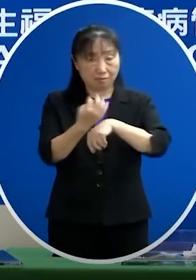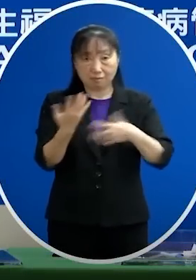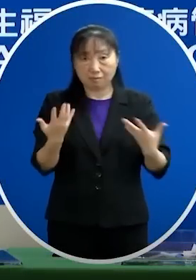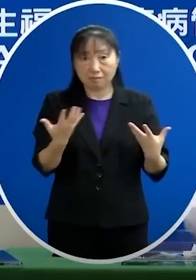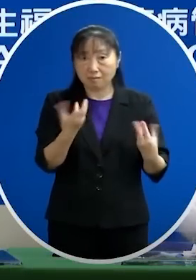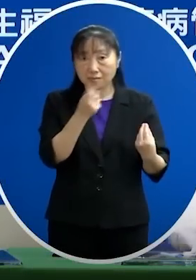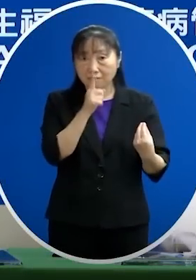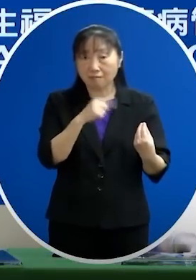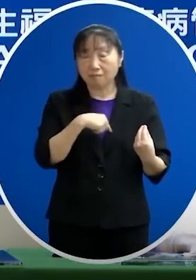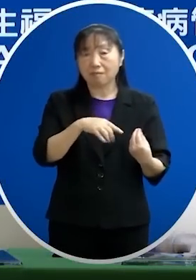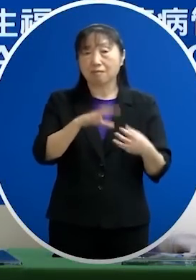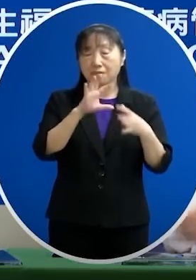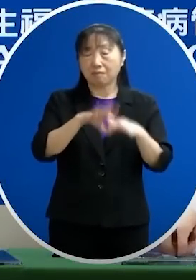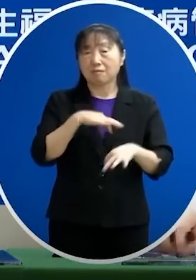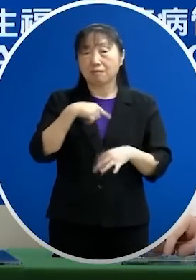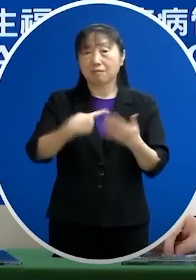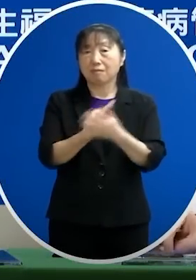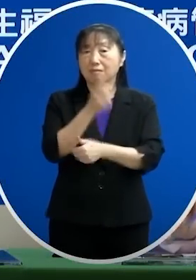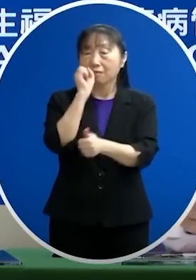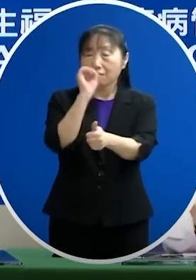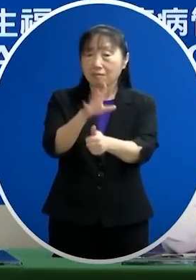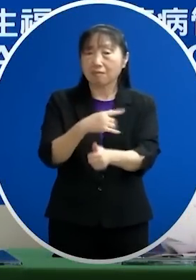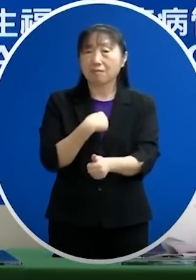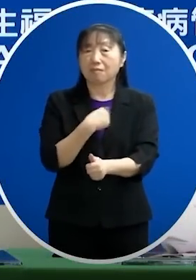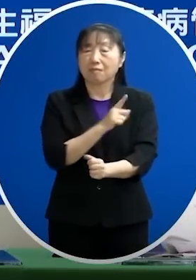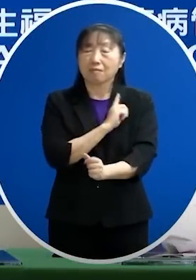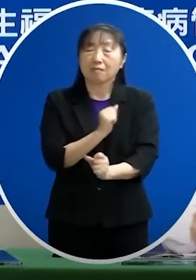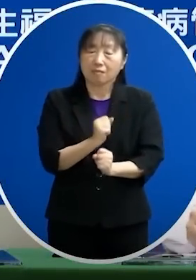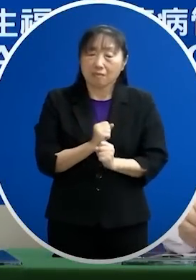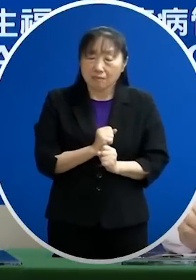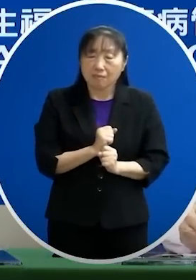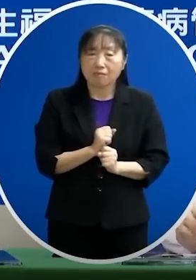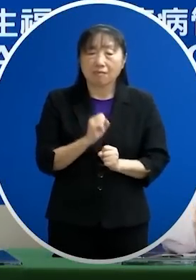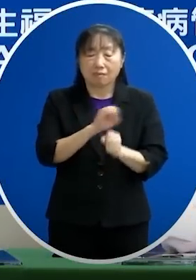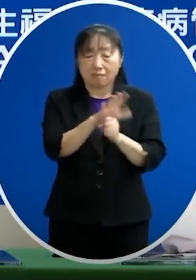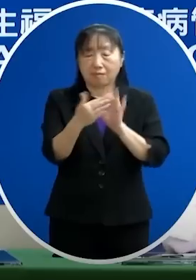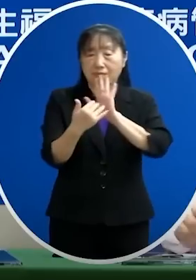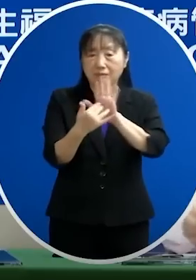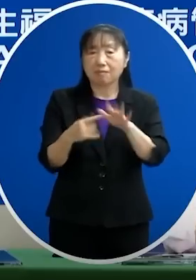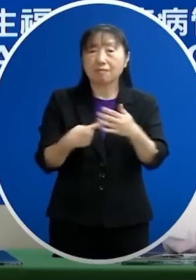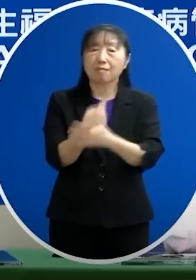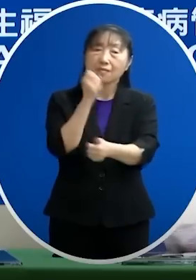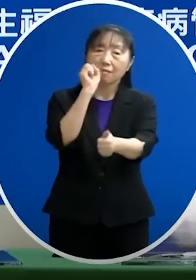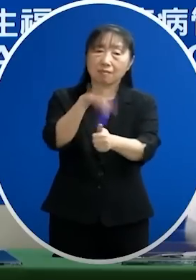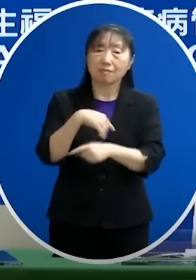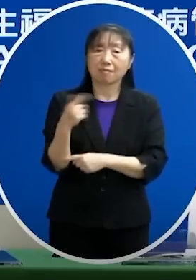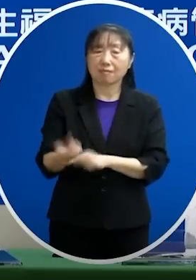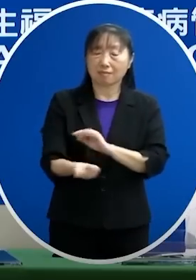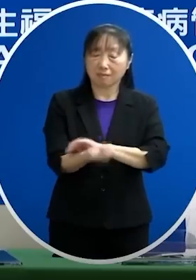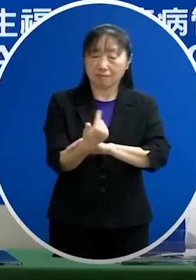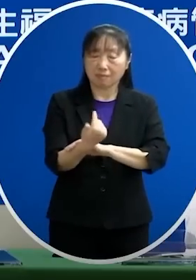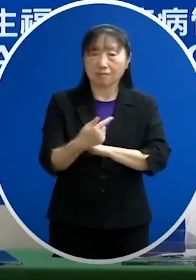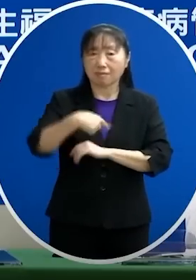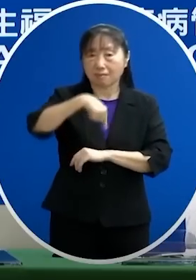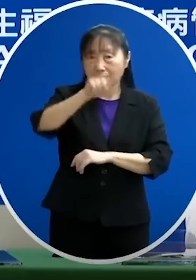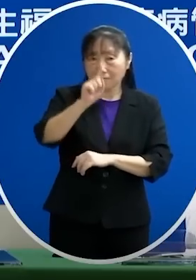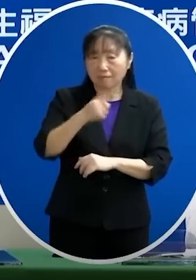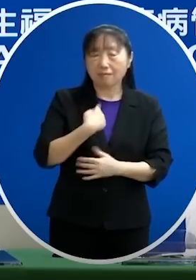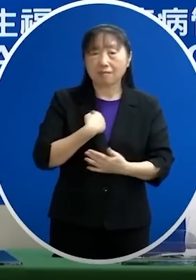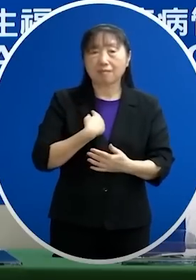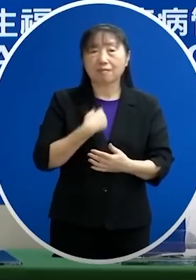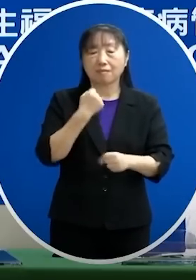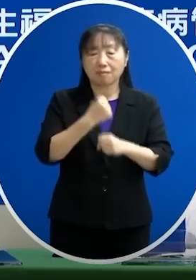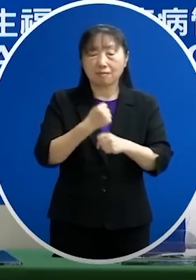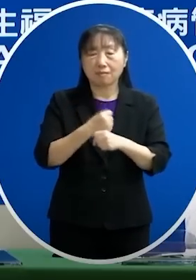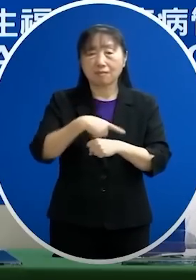的安全跟避免染疫的风险，所以我们一再说要求要能够快速的、急速的。去做一些相